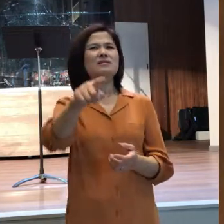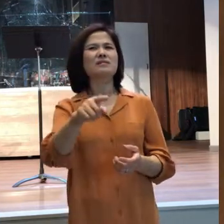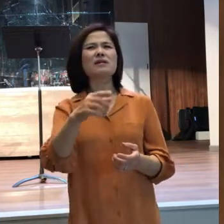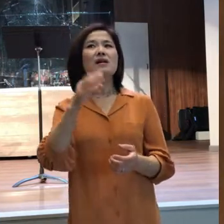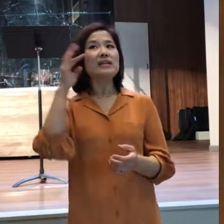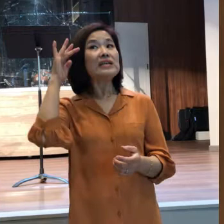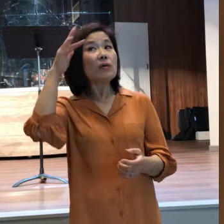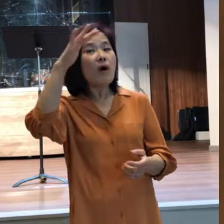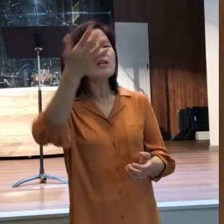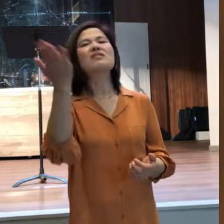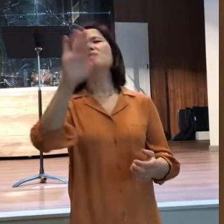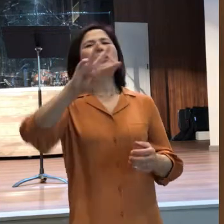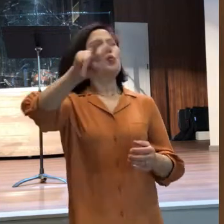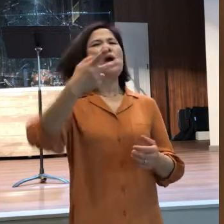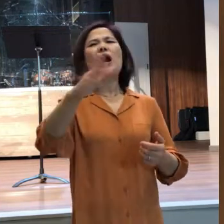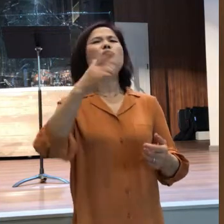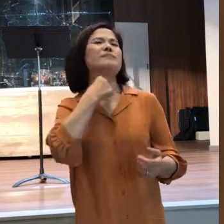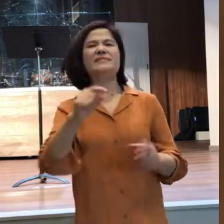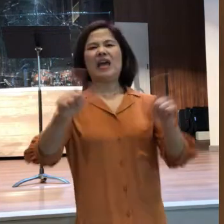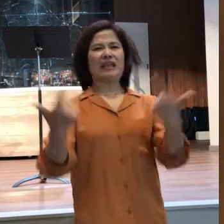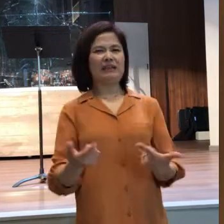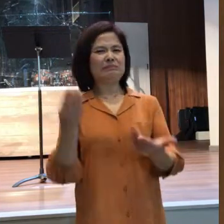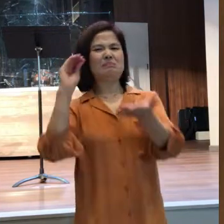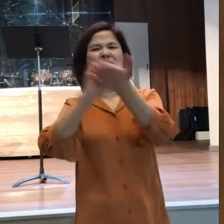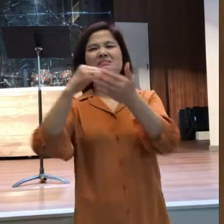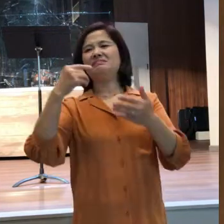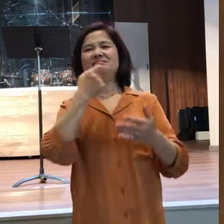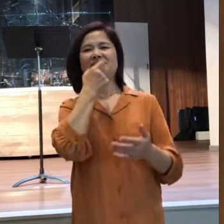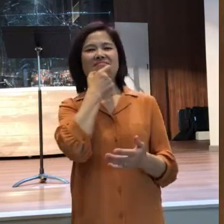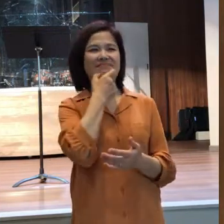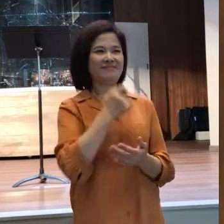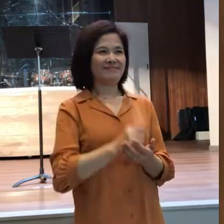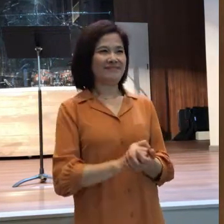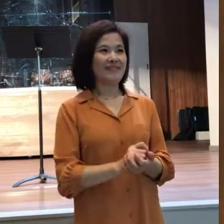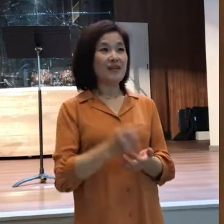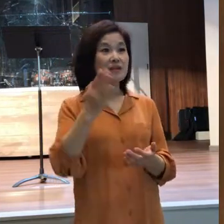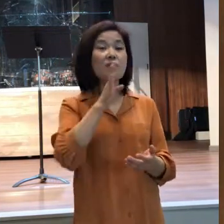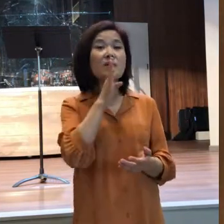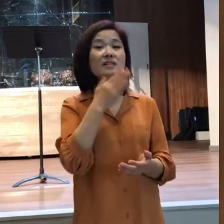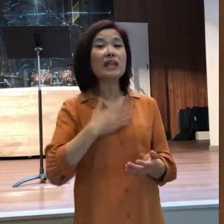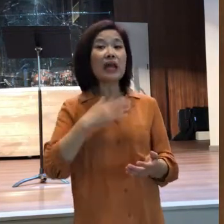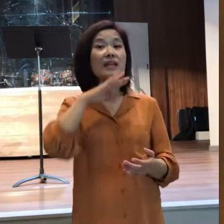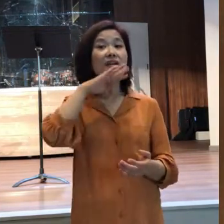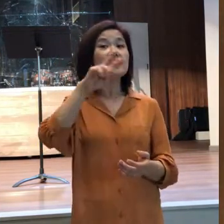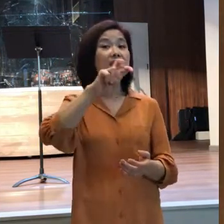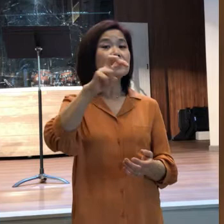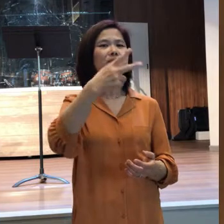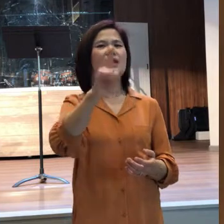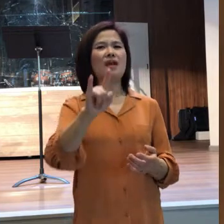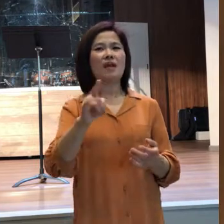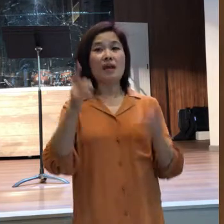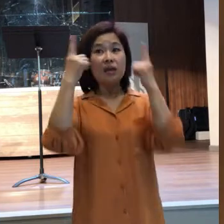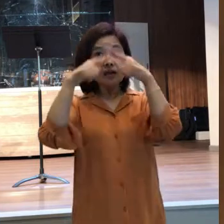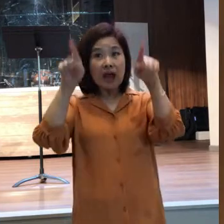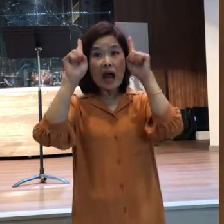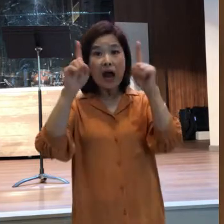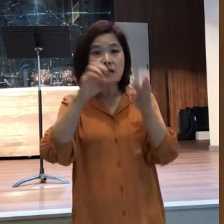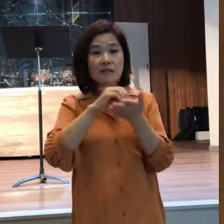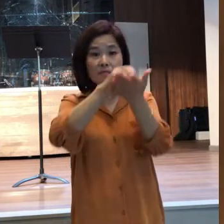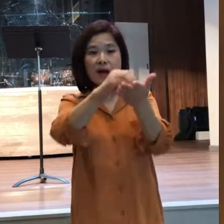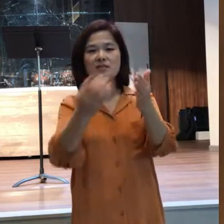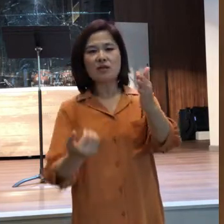그립기는 하지만 돌아가고 싶지는 않다고. 그렇습니다. 저의 20대는 신학대학에